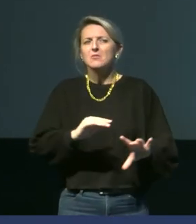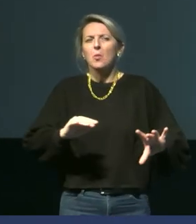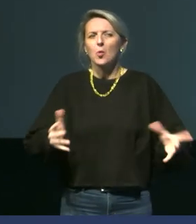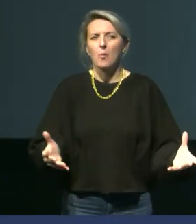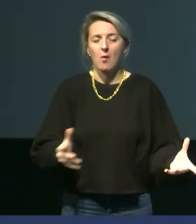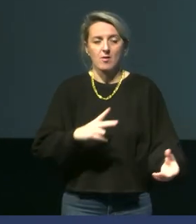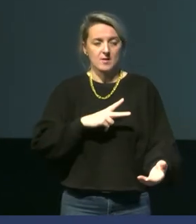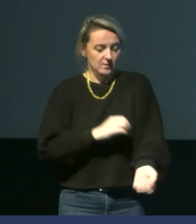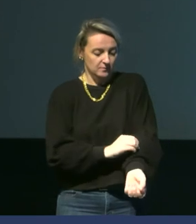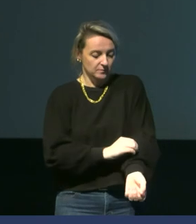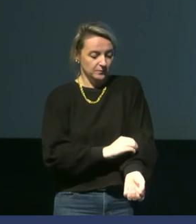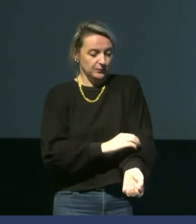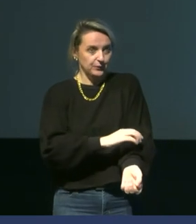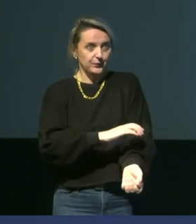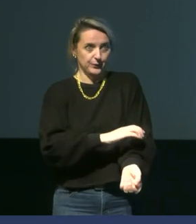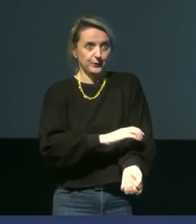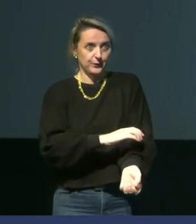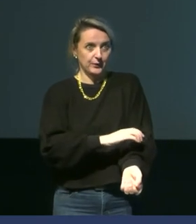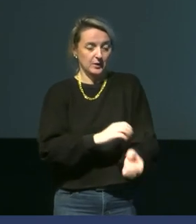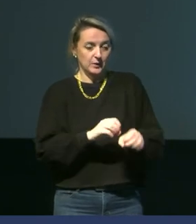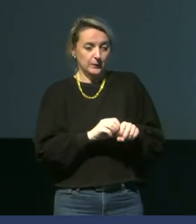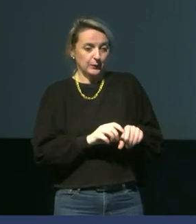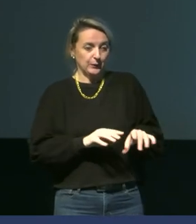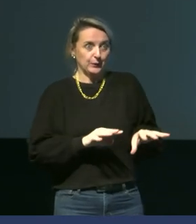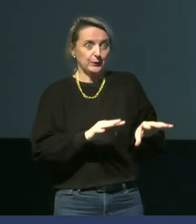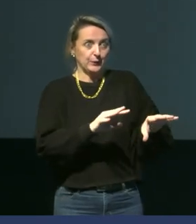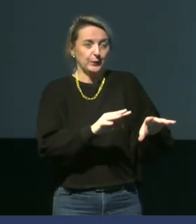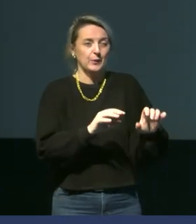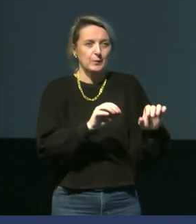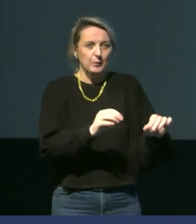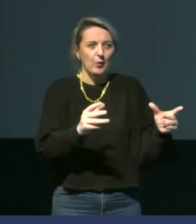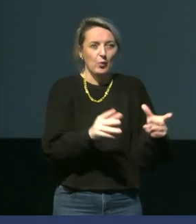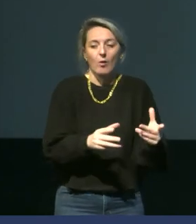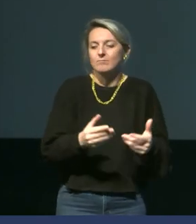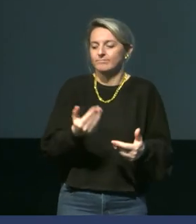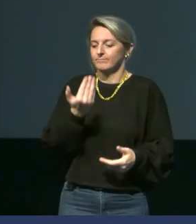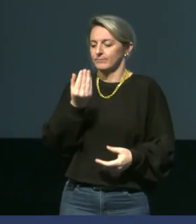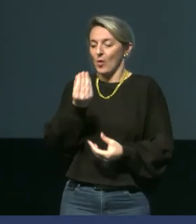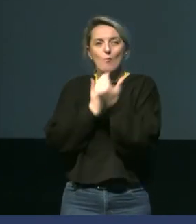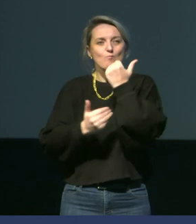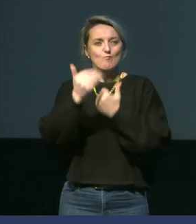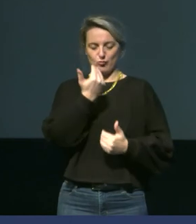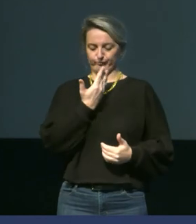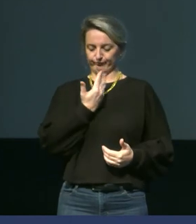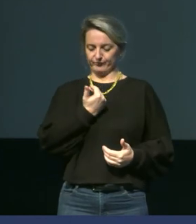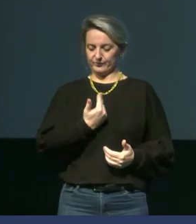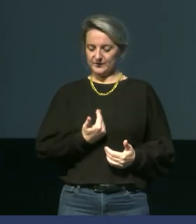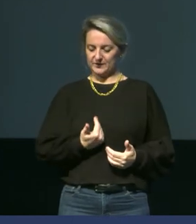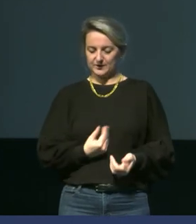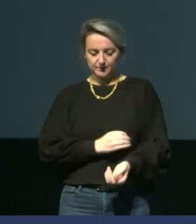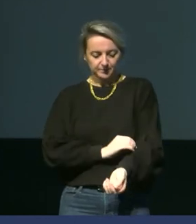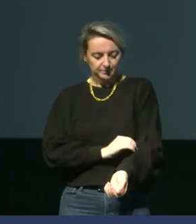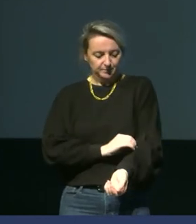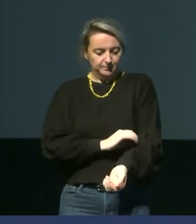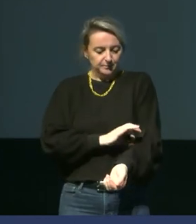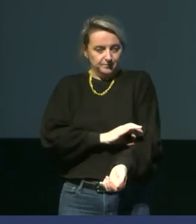vasodilatation au niveau du tissu adipeux qui probablement permet de stocker les produits de la digestion. Donc, aller vraiment mettre, aller